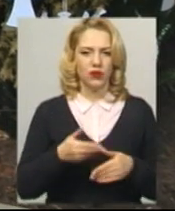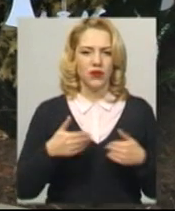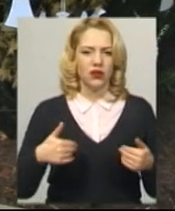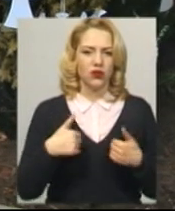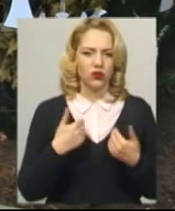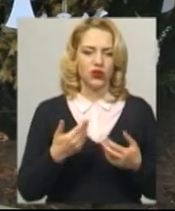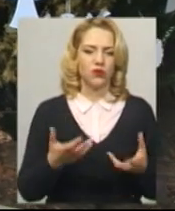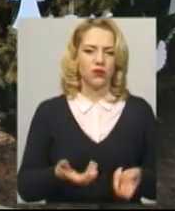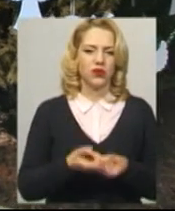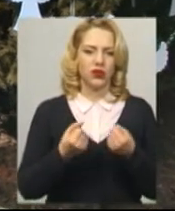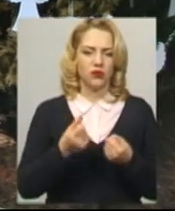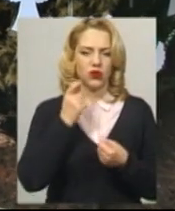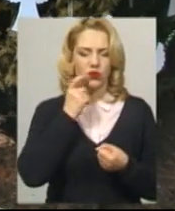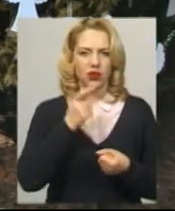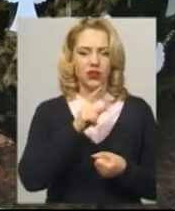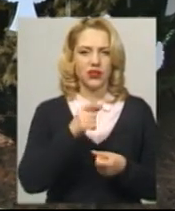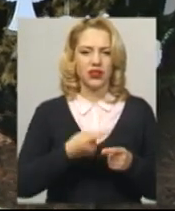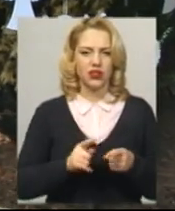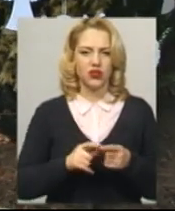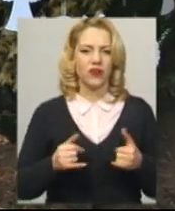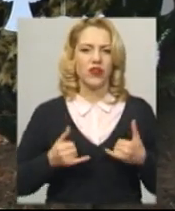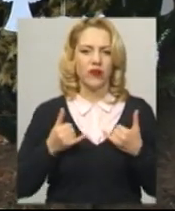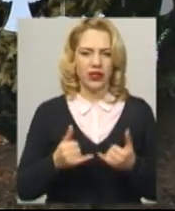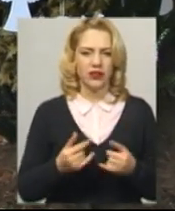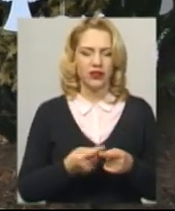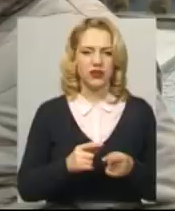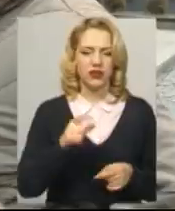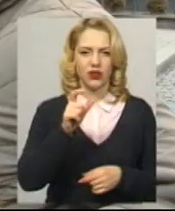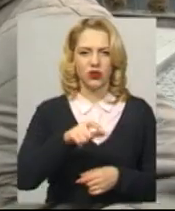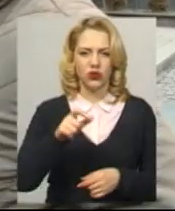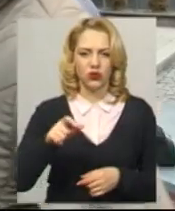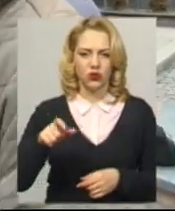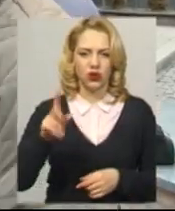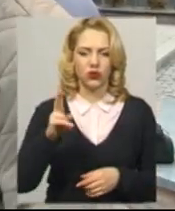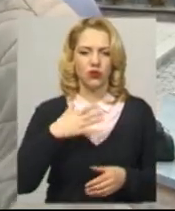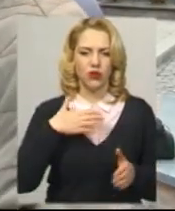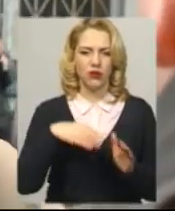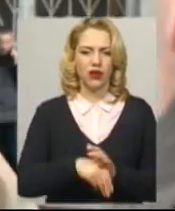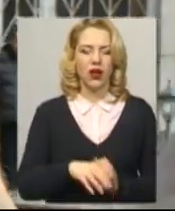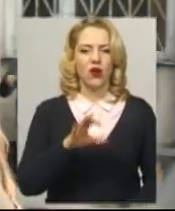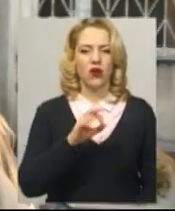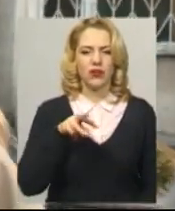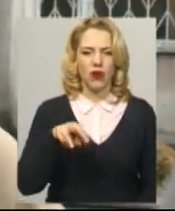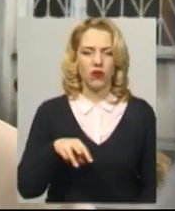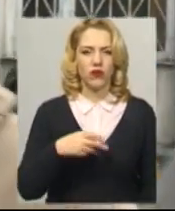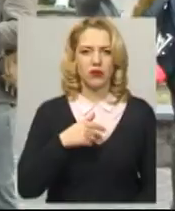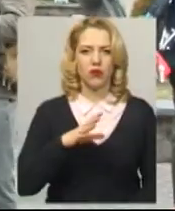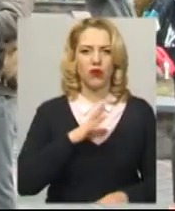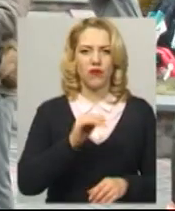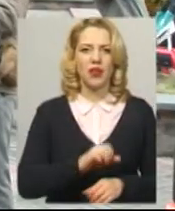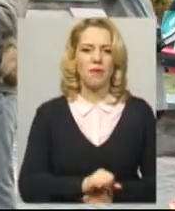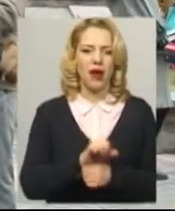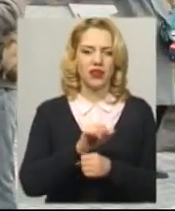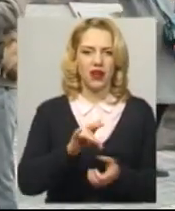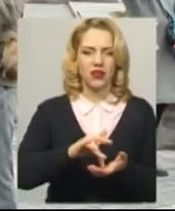хочемо підтримати Україну за те, що вшанувати ці душі, які померли. Олександр Маковей під позивним Макоша був на Майдані у